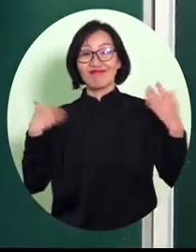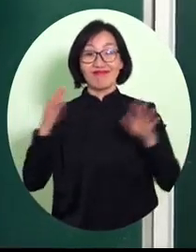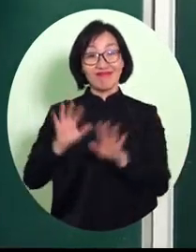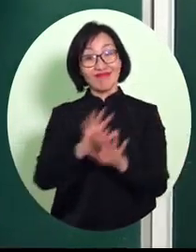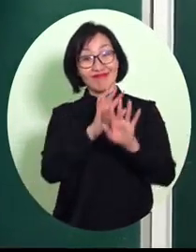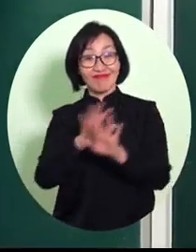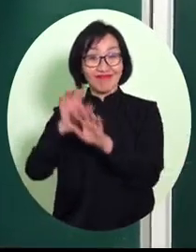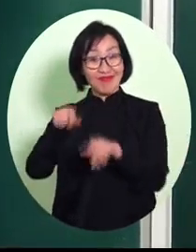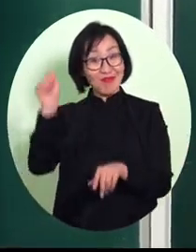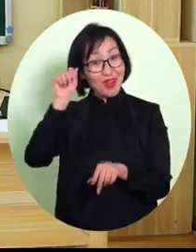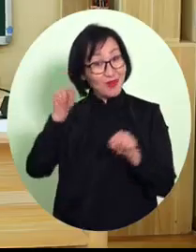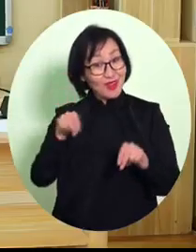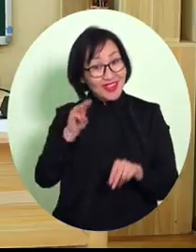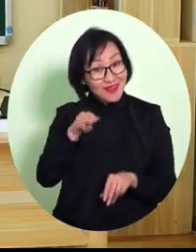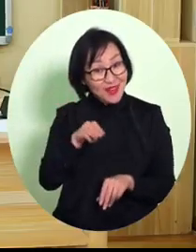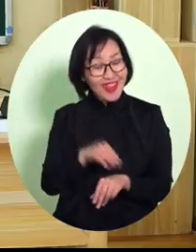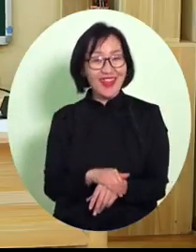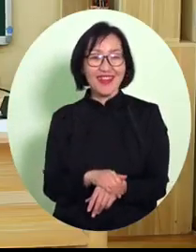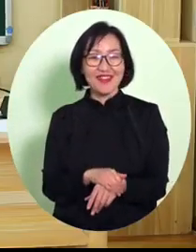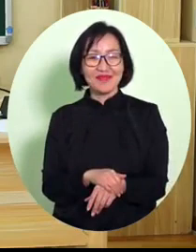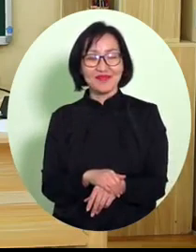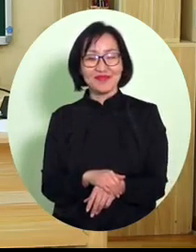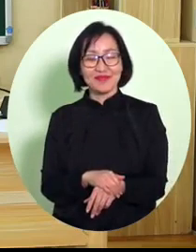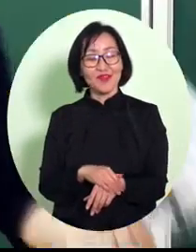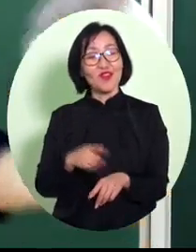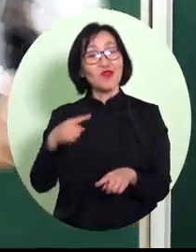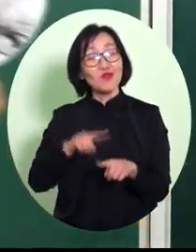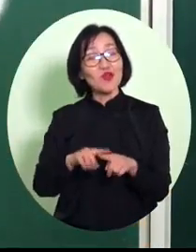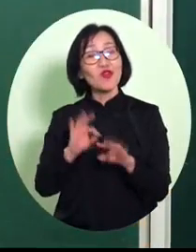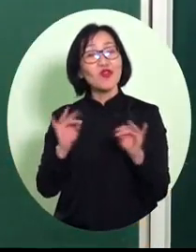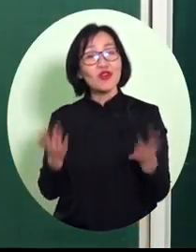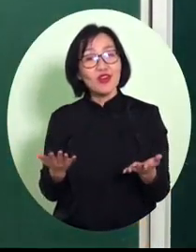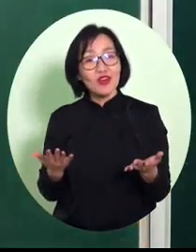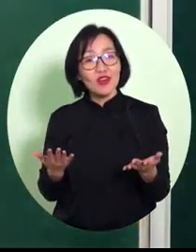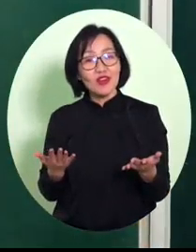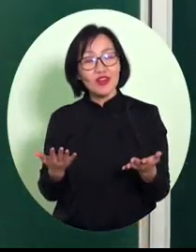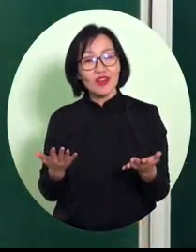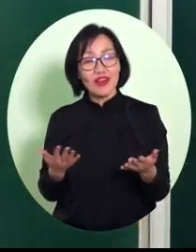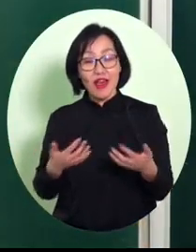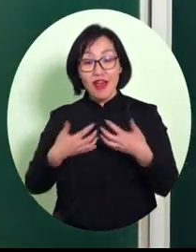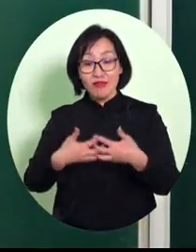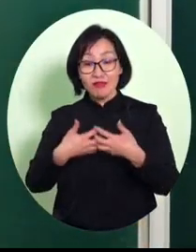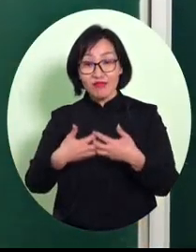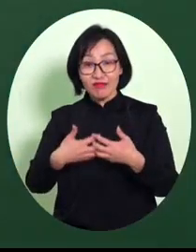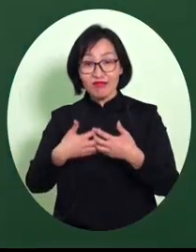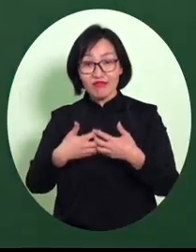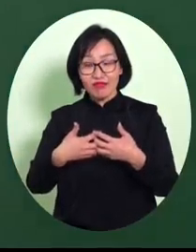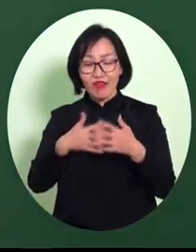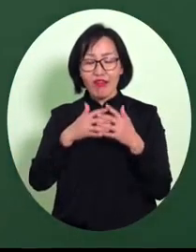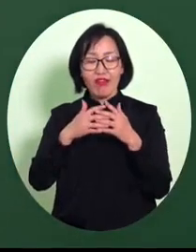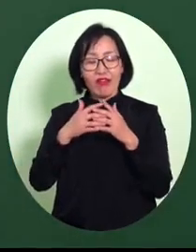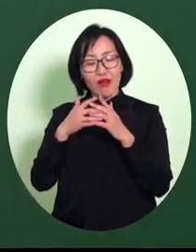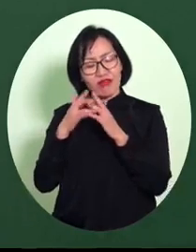бас зох хэмжээний баяр байдаг тийм үү? За сайн байна. Өшөө яадаг? Өө маш зүйтэй. Амтд яадаг байх